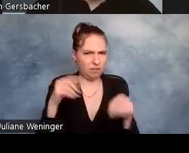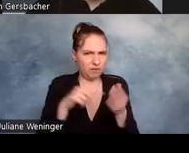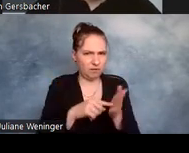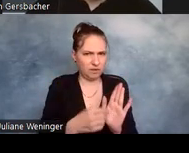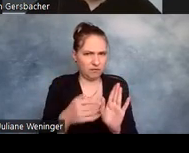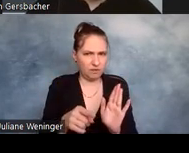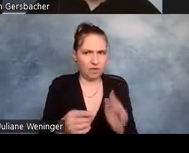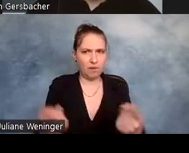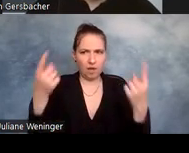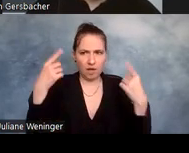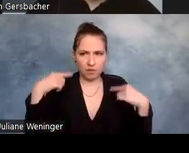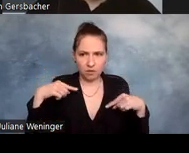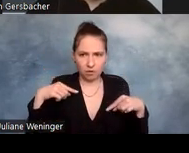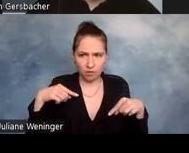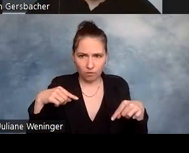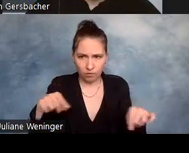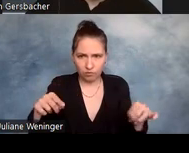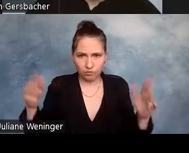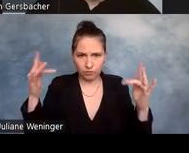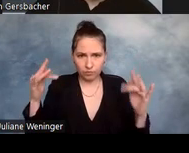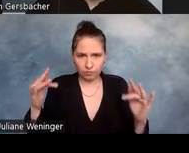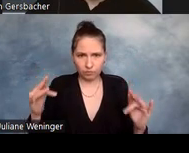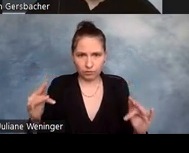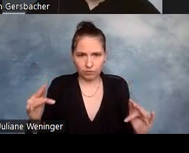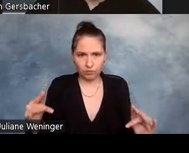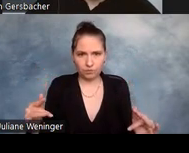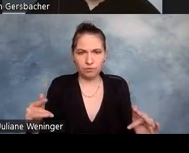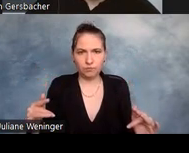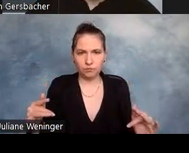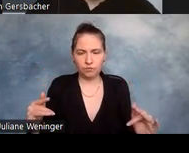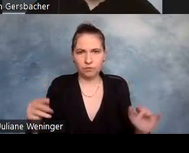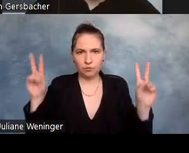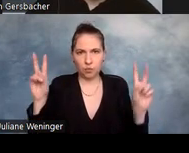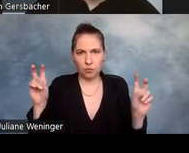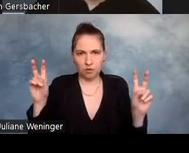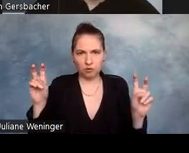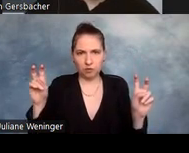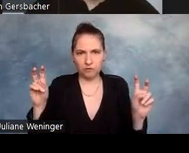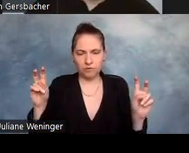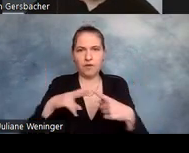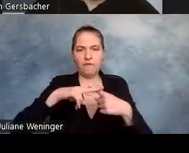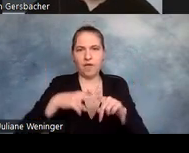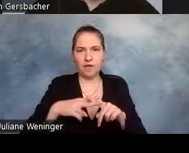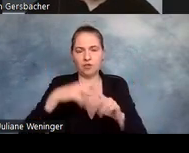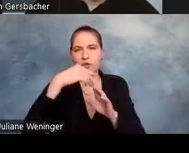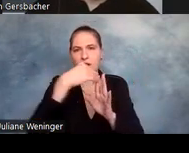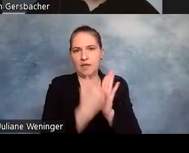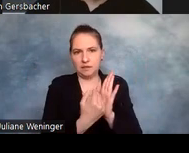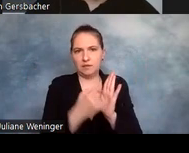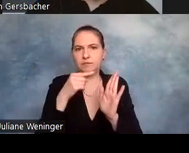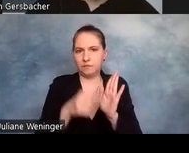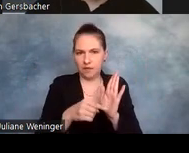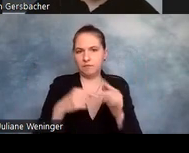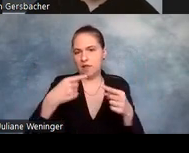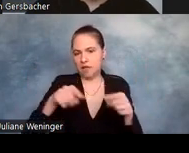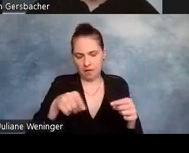aber ganz unten, ich scroll mal runter, unter der Überschrift Werkzeugliste, da findet man quasi die ganzen